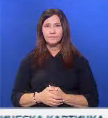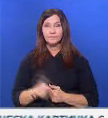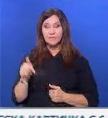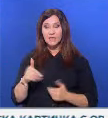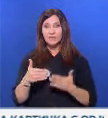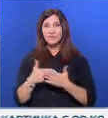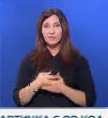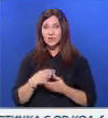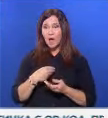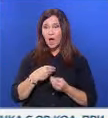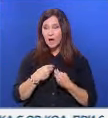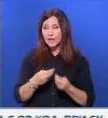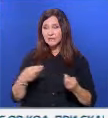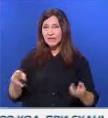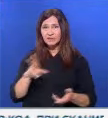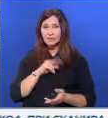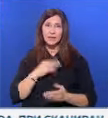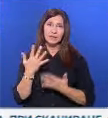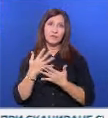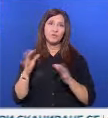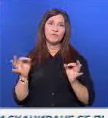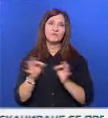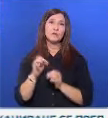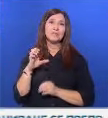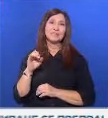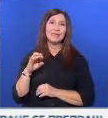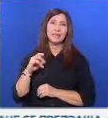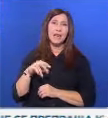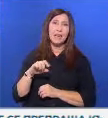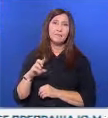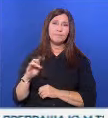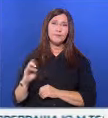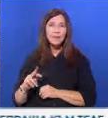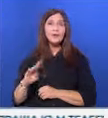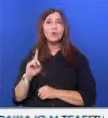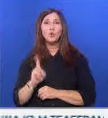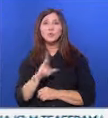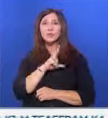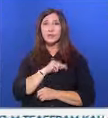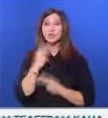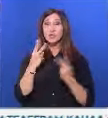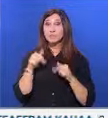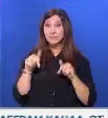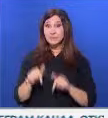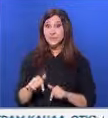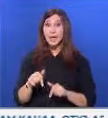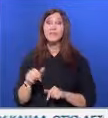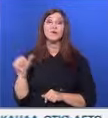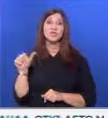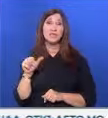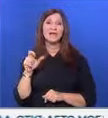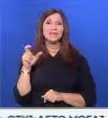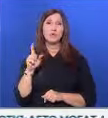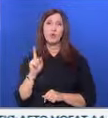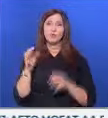Тази вечер раздават наградите на кинофестивала Синелибри. Кои са отличените, ще научим сега от Айше Сели, която е на церемонията. Добър